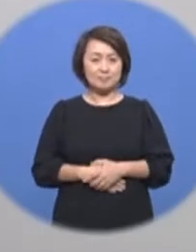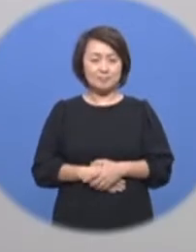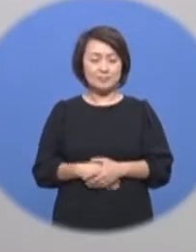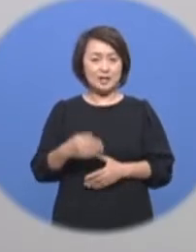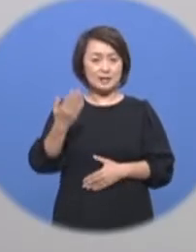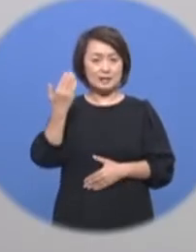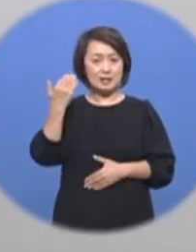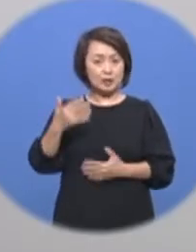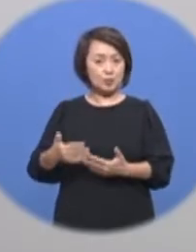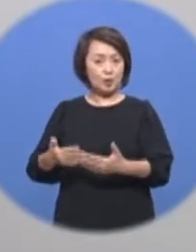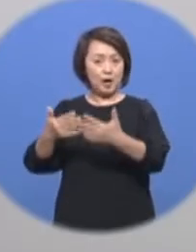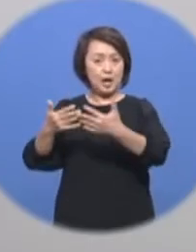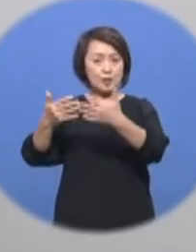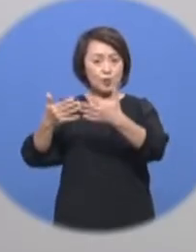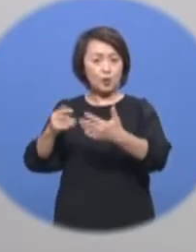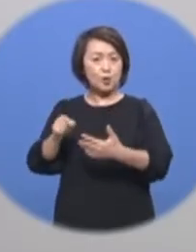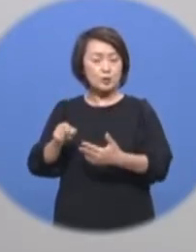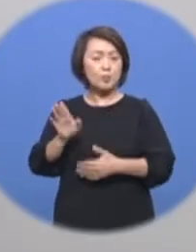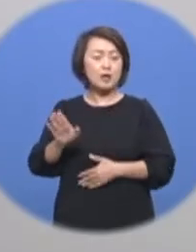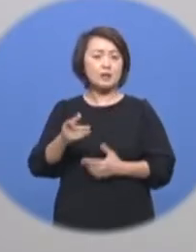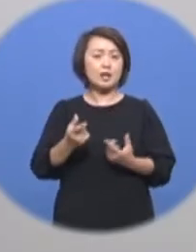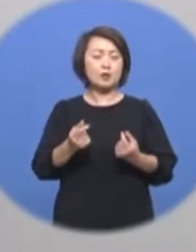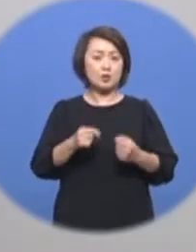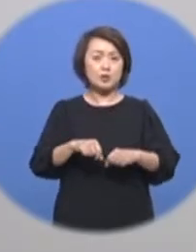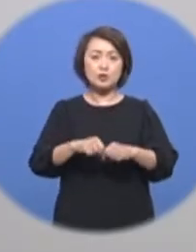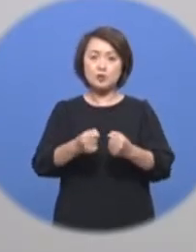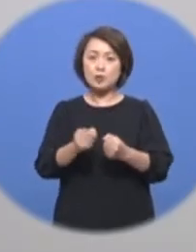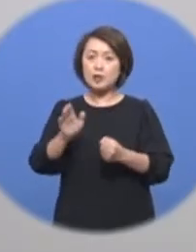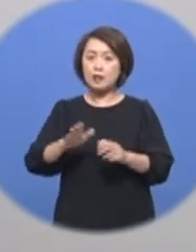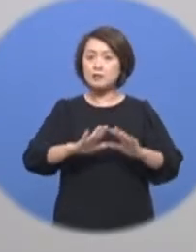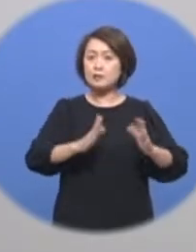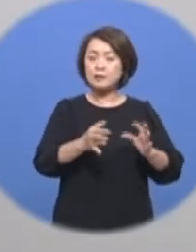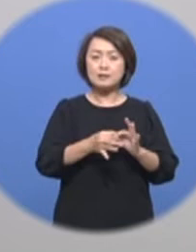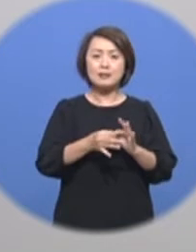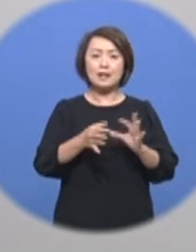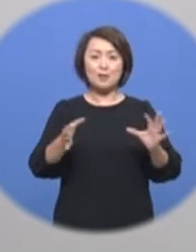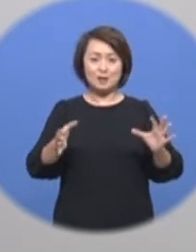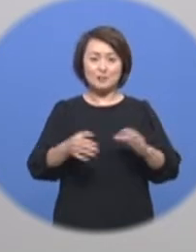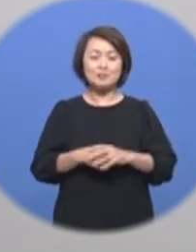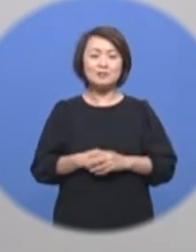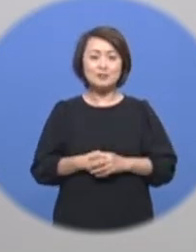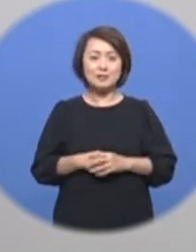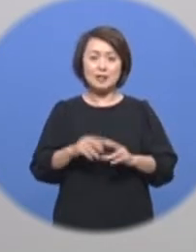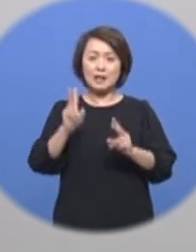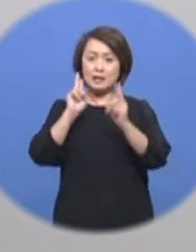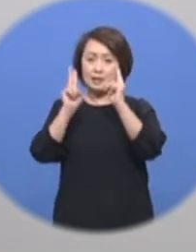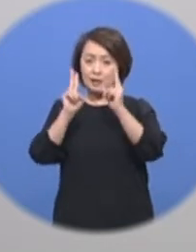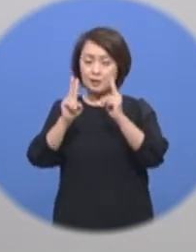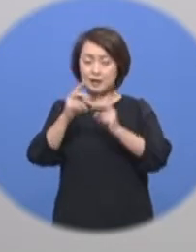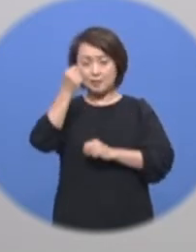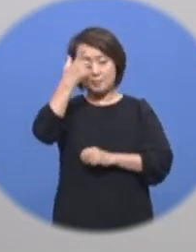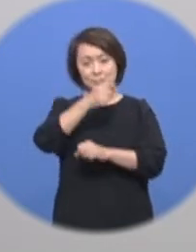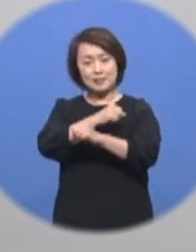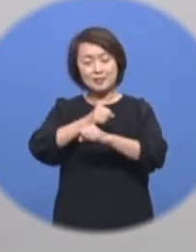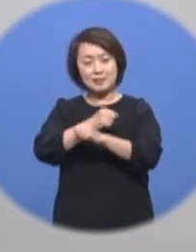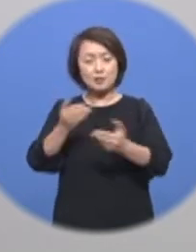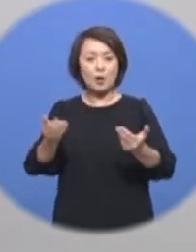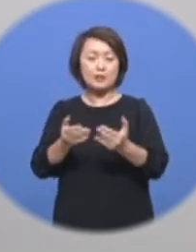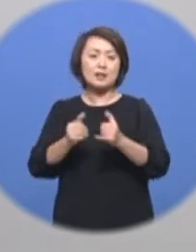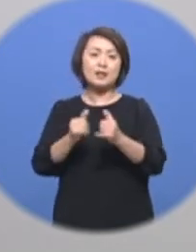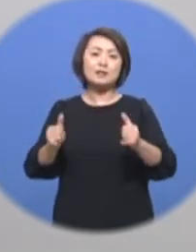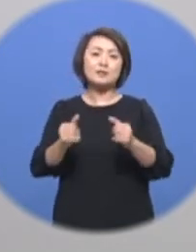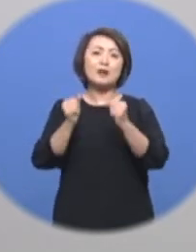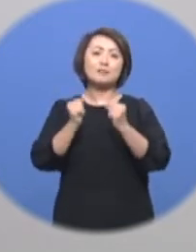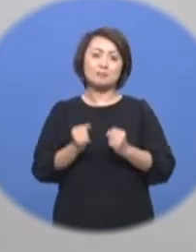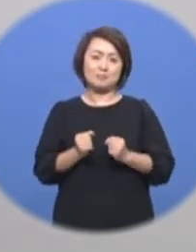先ほどの映像にあるように、障害のあるなしに関わらず企業で生き生きと働いている方々がい